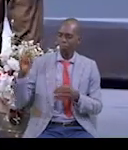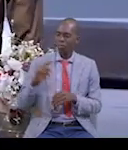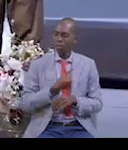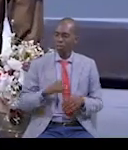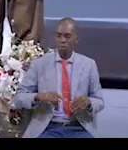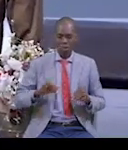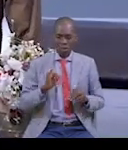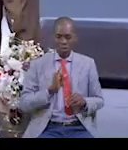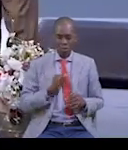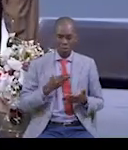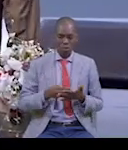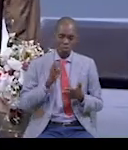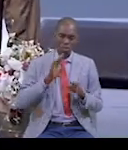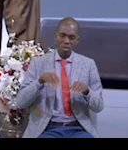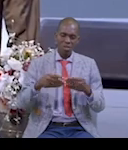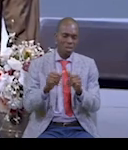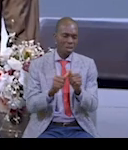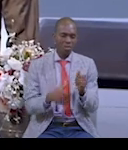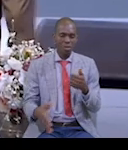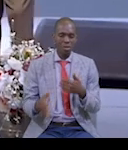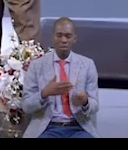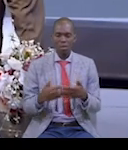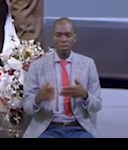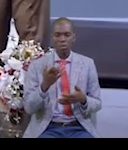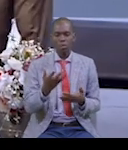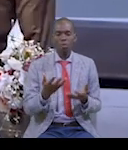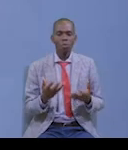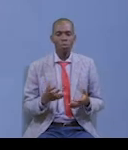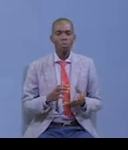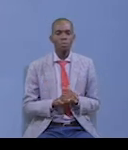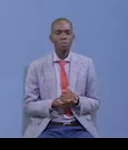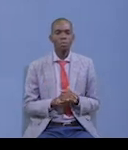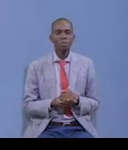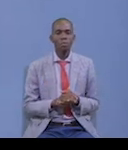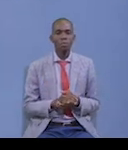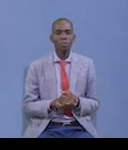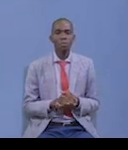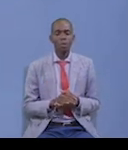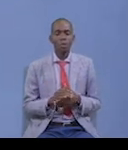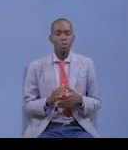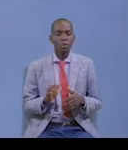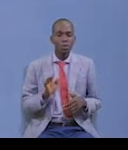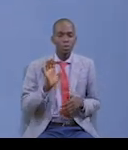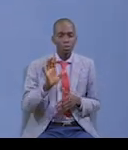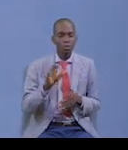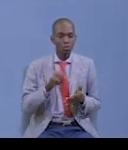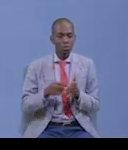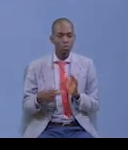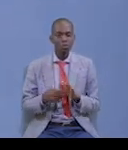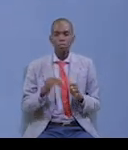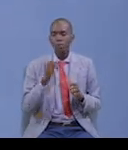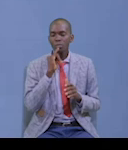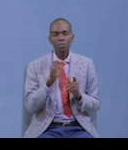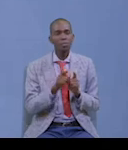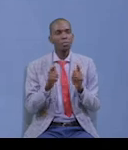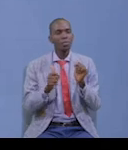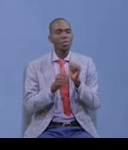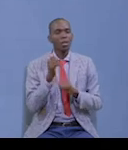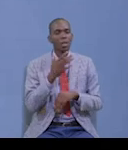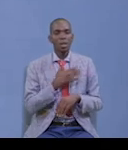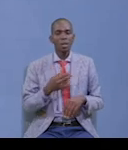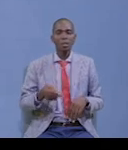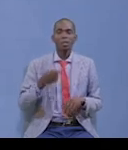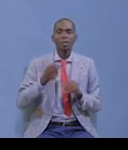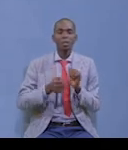you want. కానీ ప్రభువుని కావాల్సినంత నేను నీకు సమర్పించేస్తాను. Your purpose is greater and higher than money. మీ ఉద్దేశం